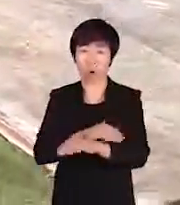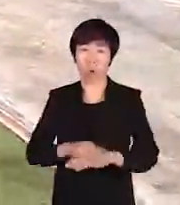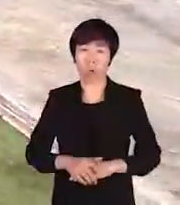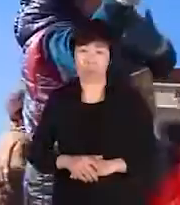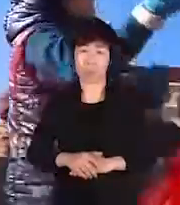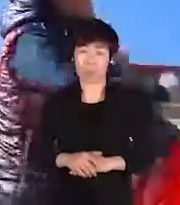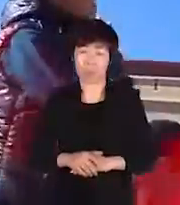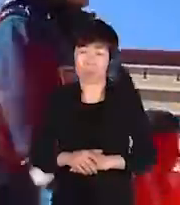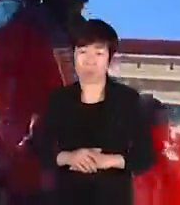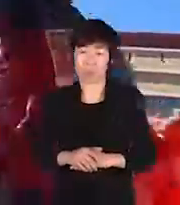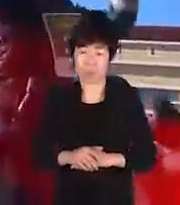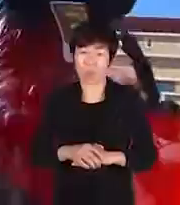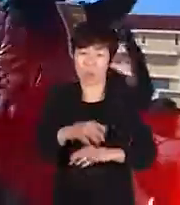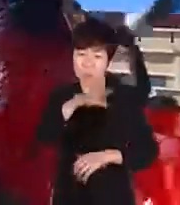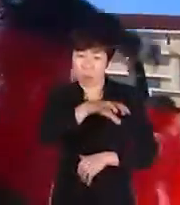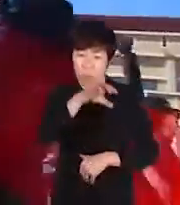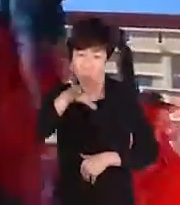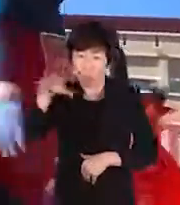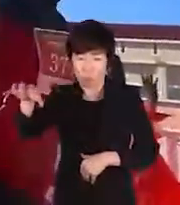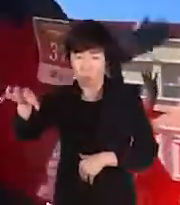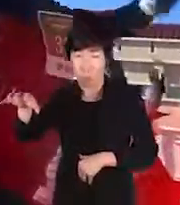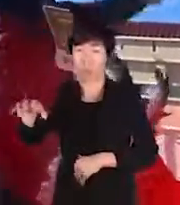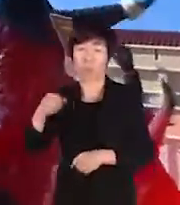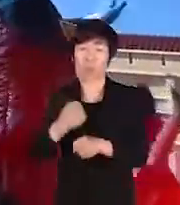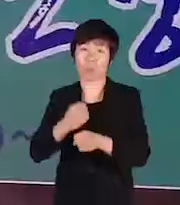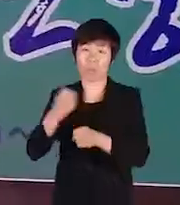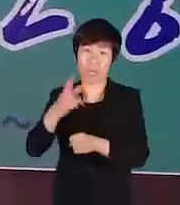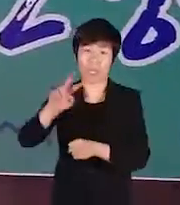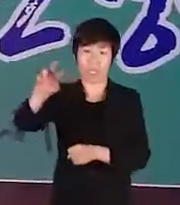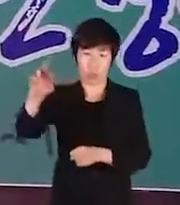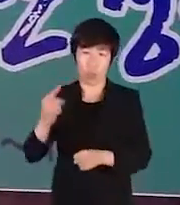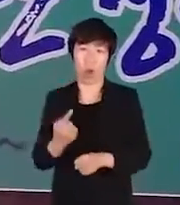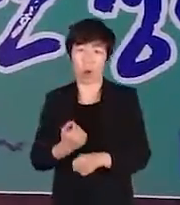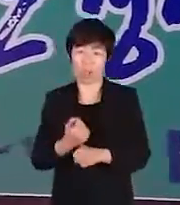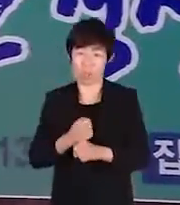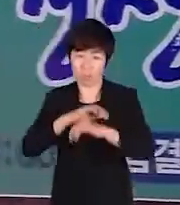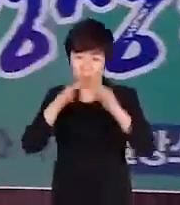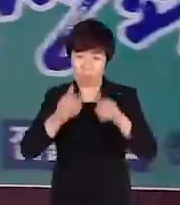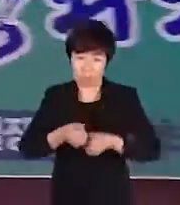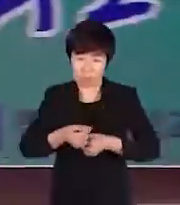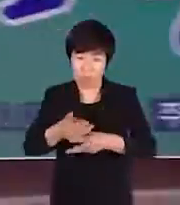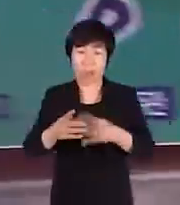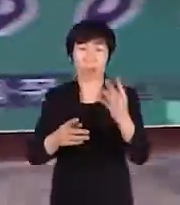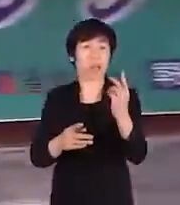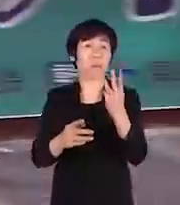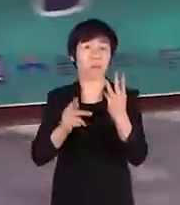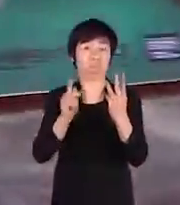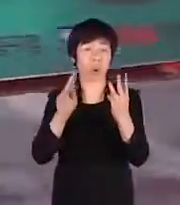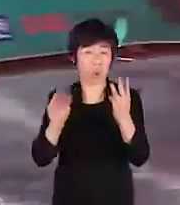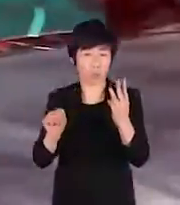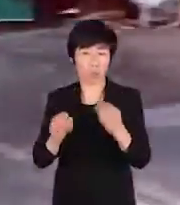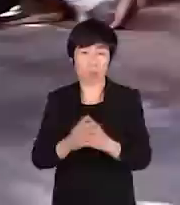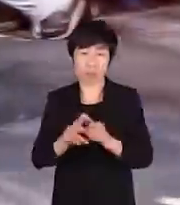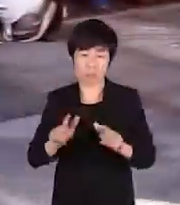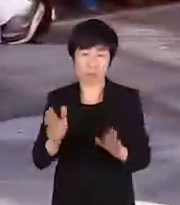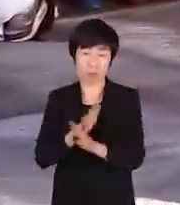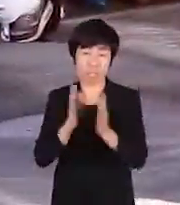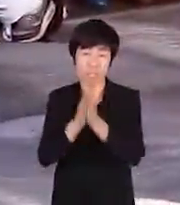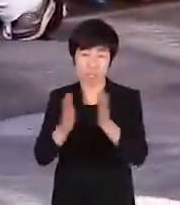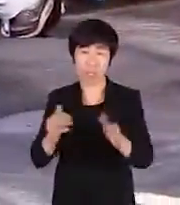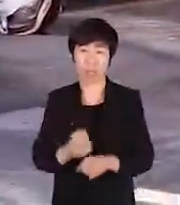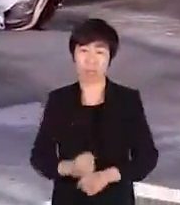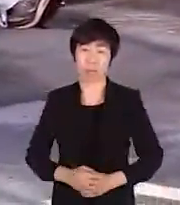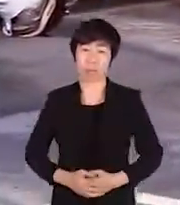지나 병마정도 사비석군을 거쳐 다시 돌아오는 총 3km의 여정인데요. 바로 지금